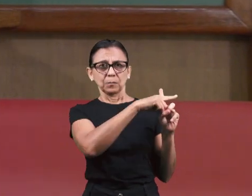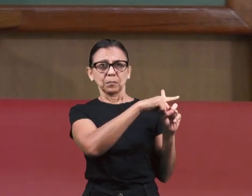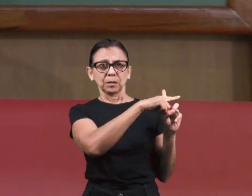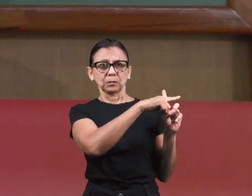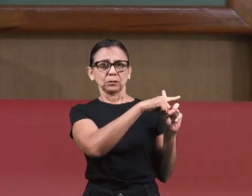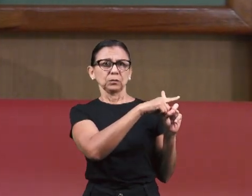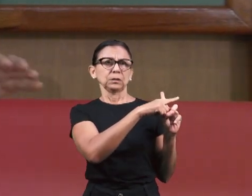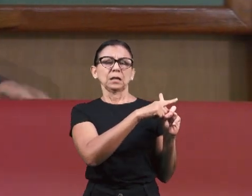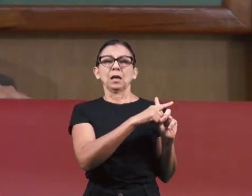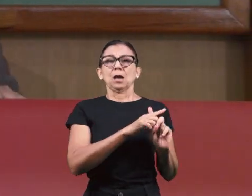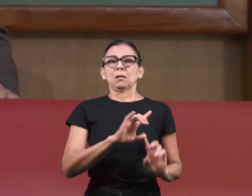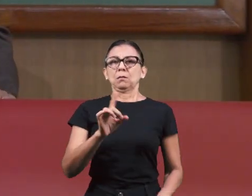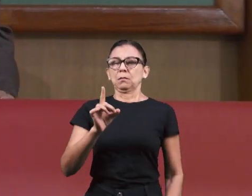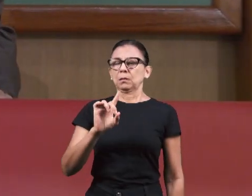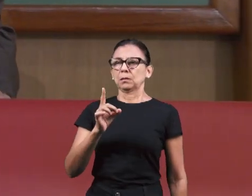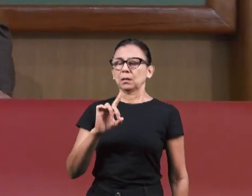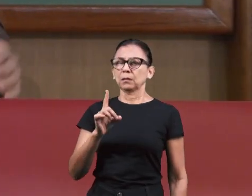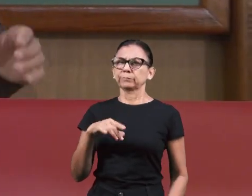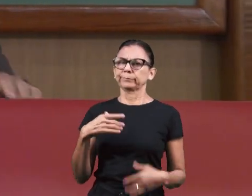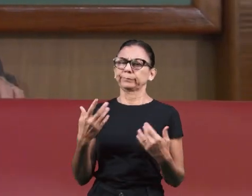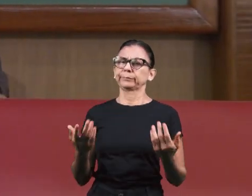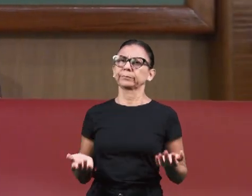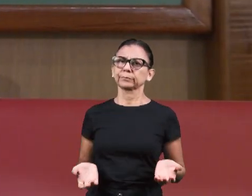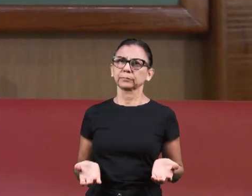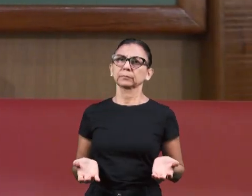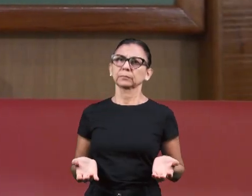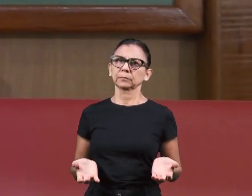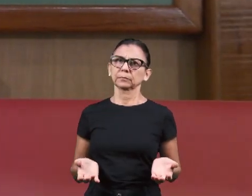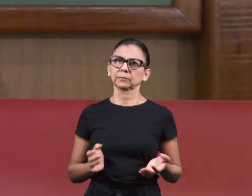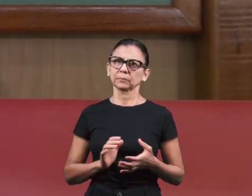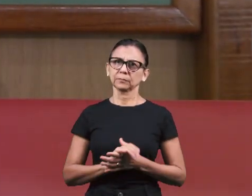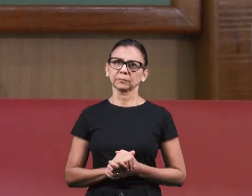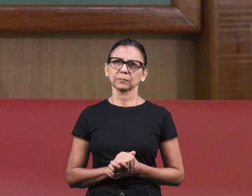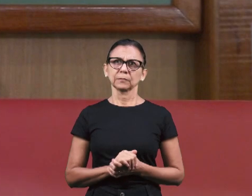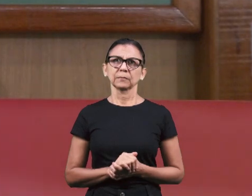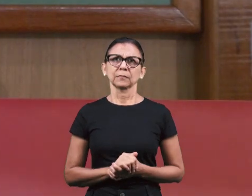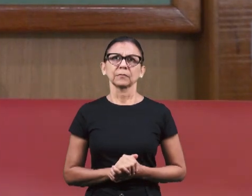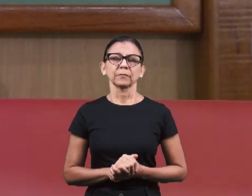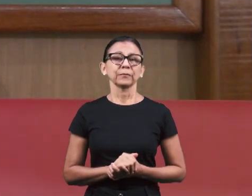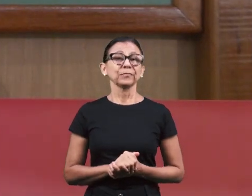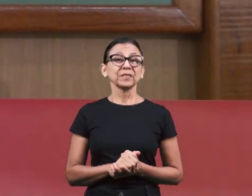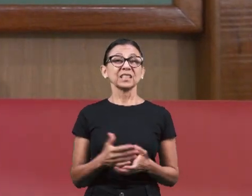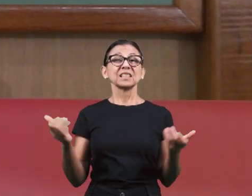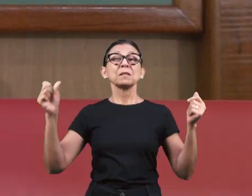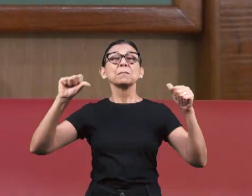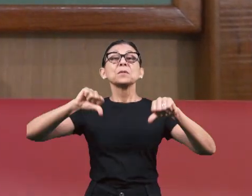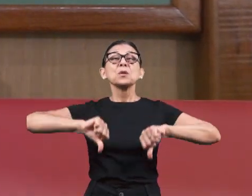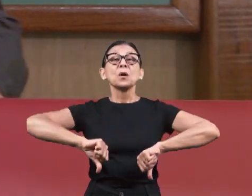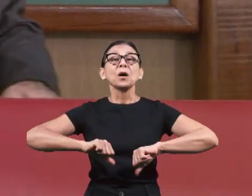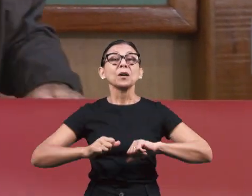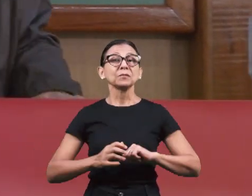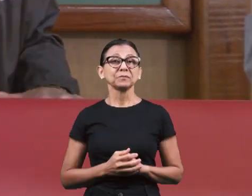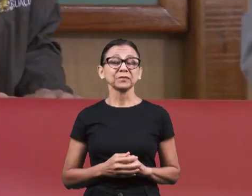même conversation de religion. Jésus, il est,